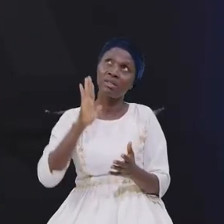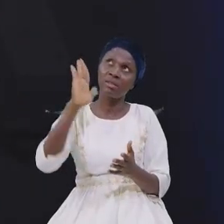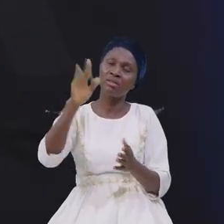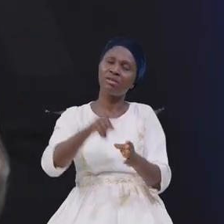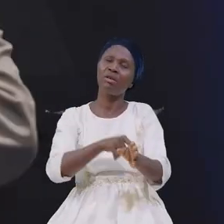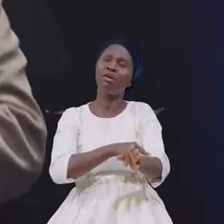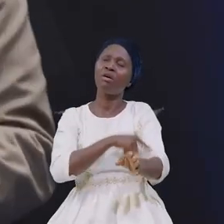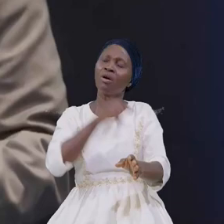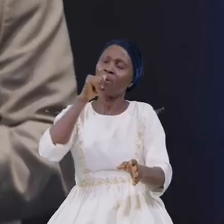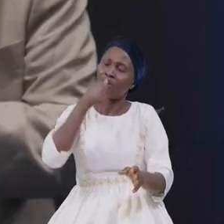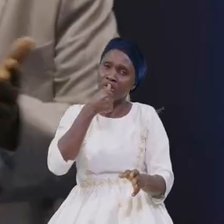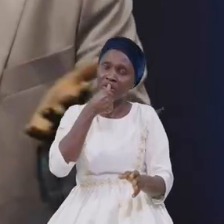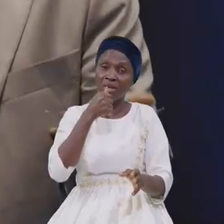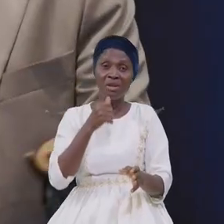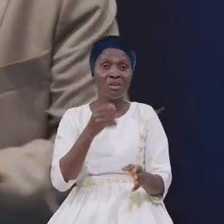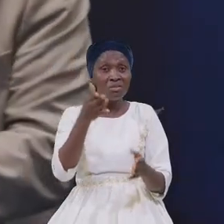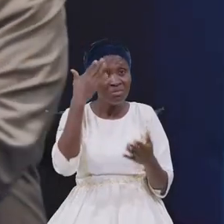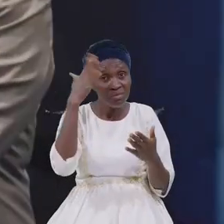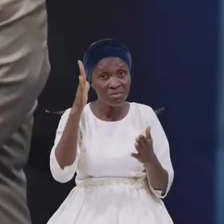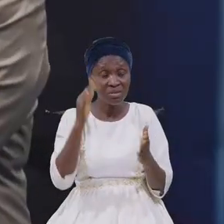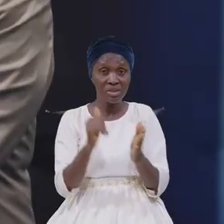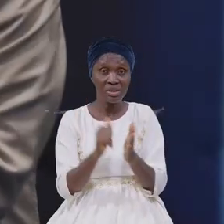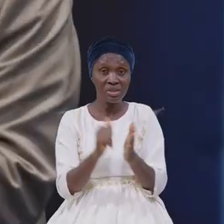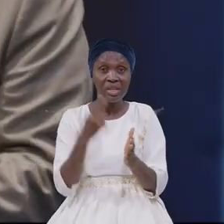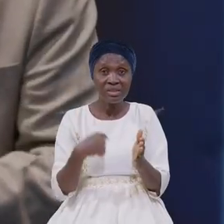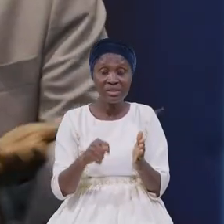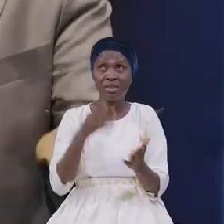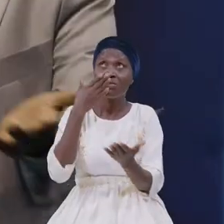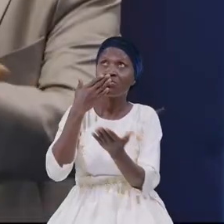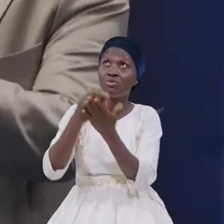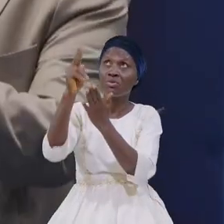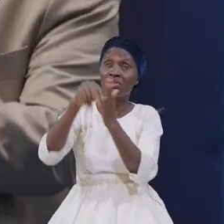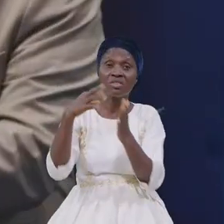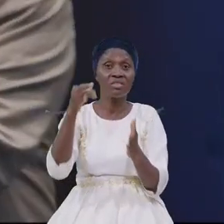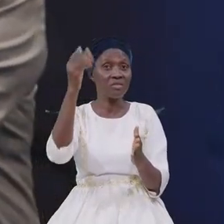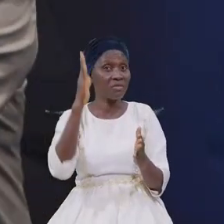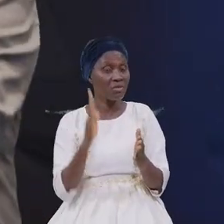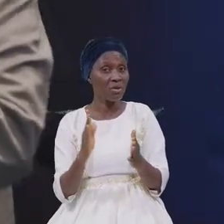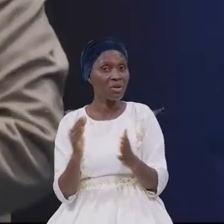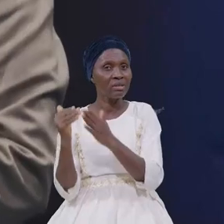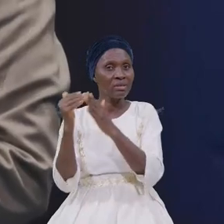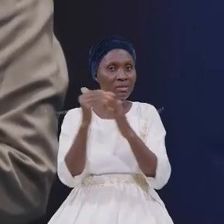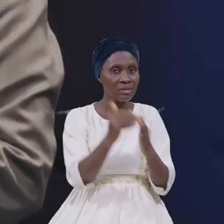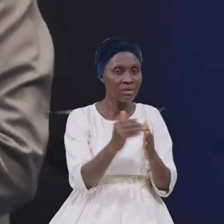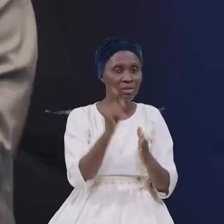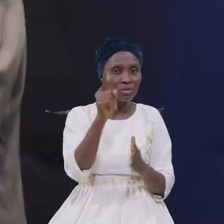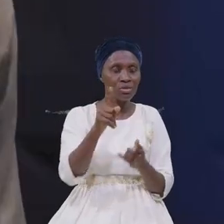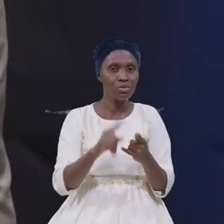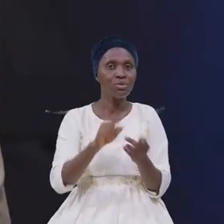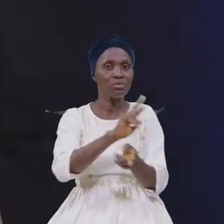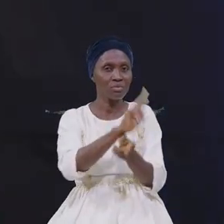longanimité, ne reconnaissant pas que la bonté de Dieu te pousse à la